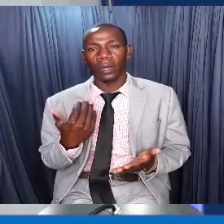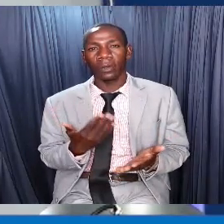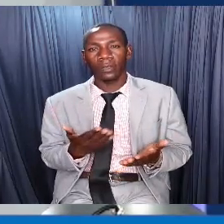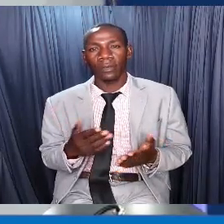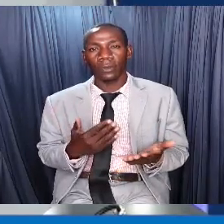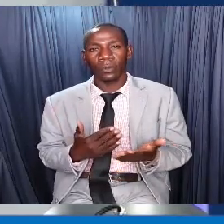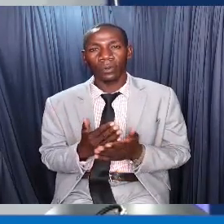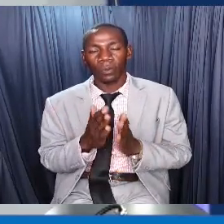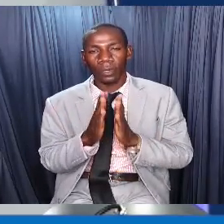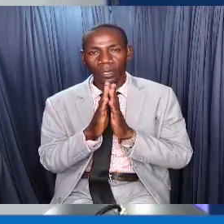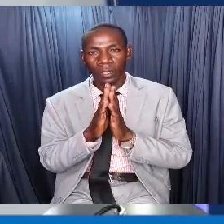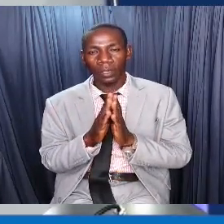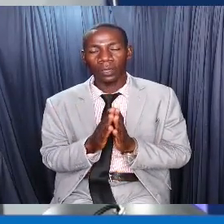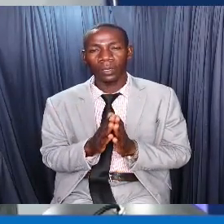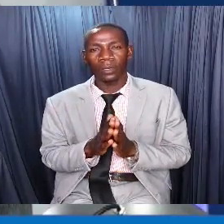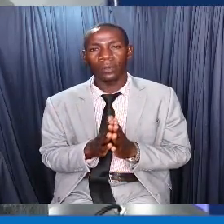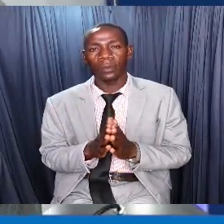close the service with a prayer.